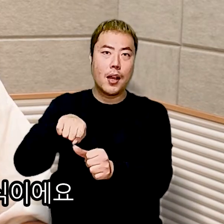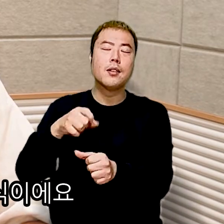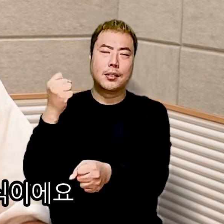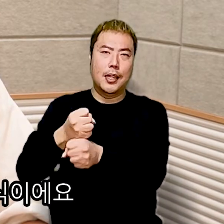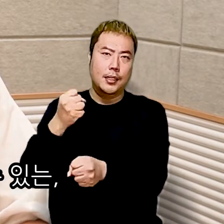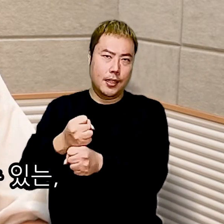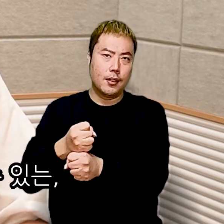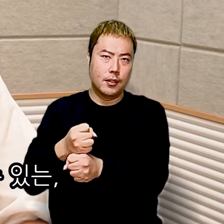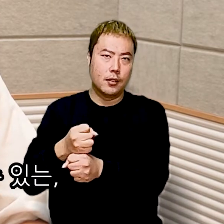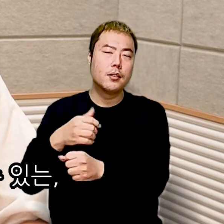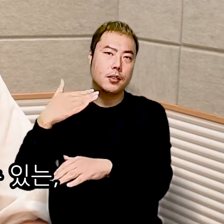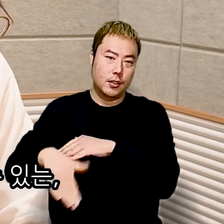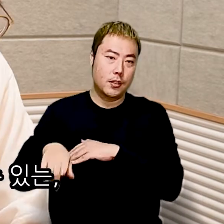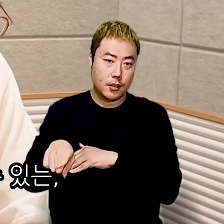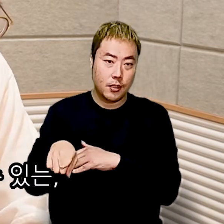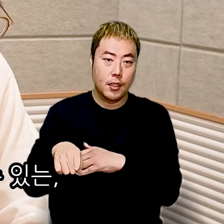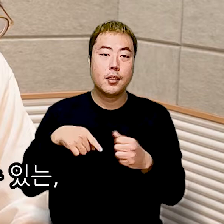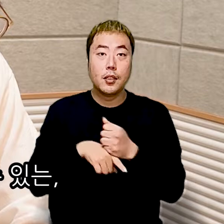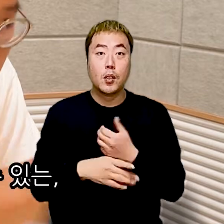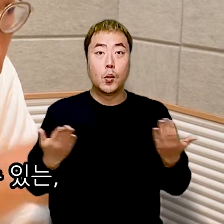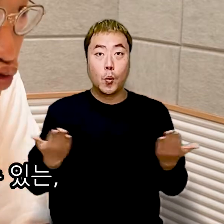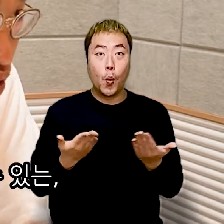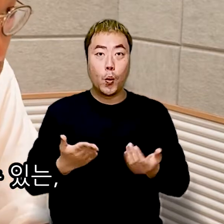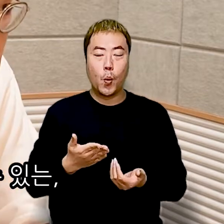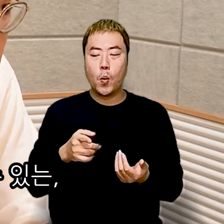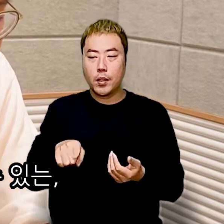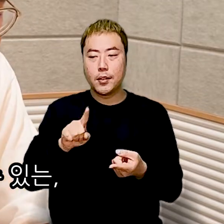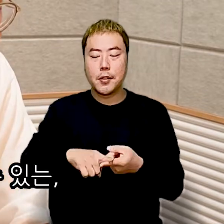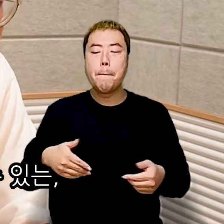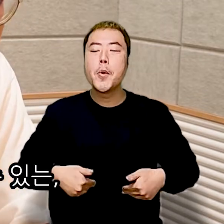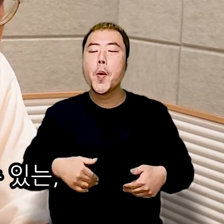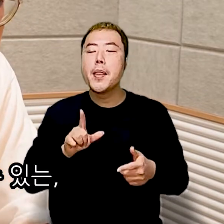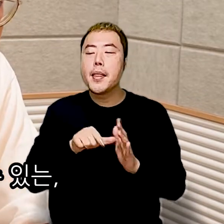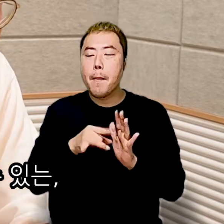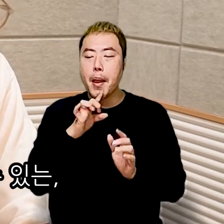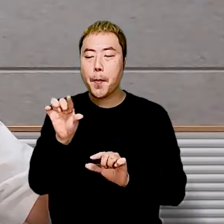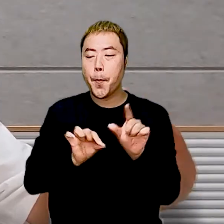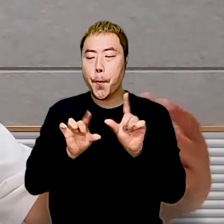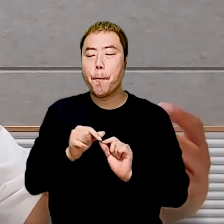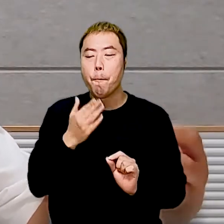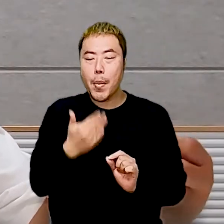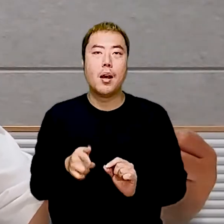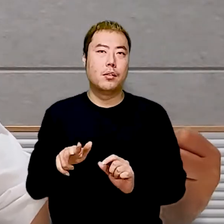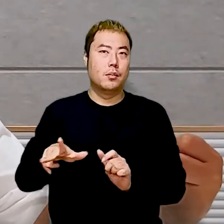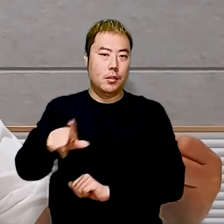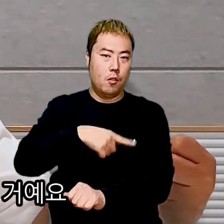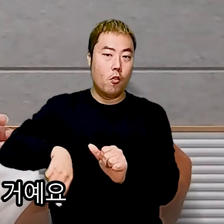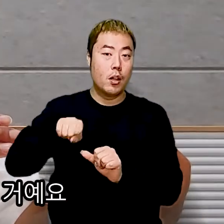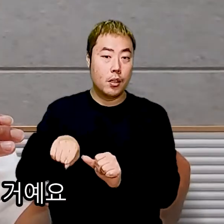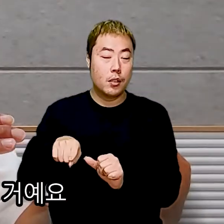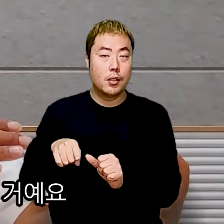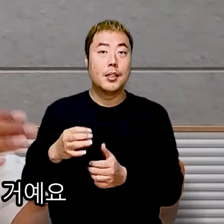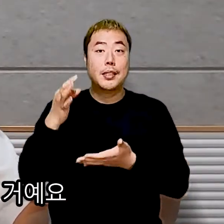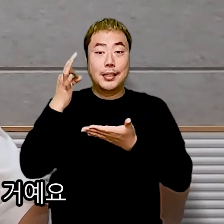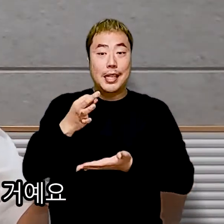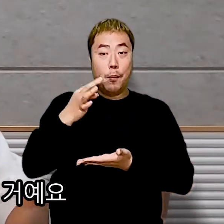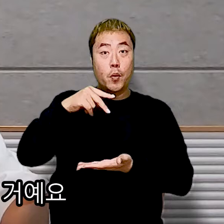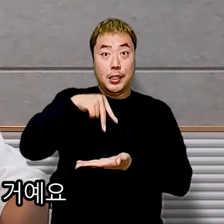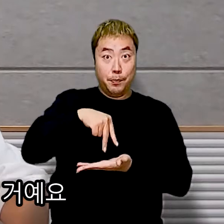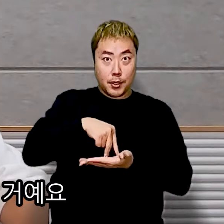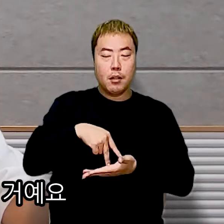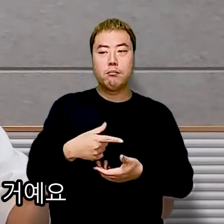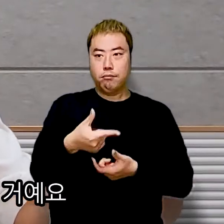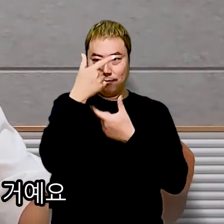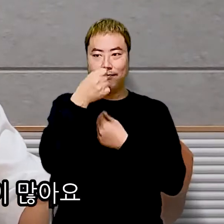방식, 노동력을 필요에 따라서 활용할 수 있는 그런 형태의 노동이에요. 자본의 입장에서 보면 이해도가 완벽하게 지금